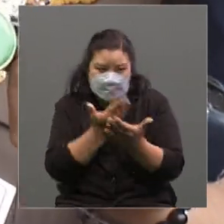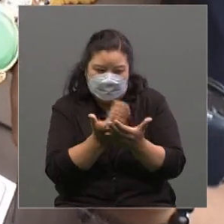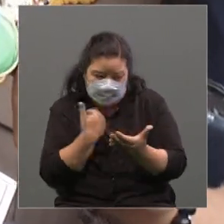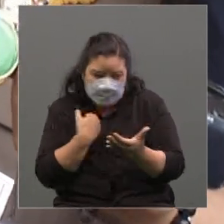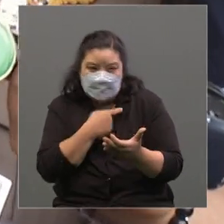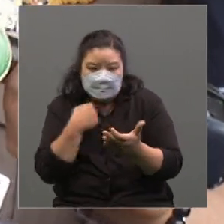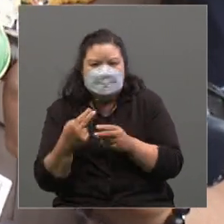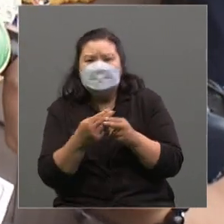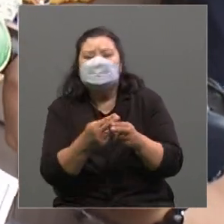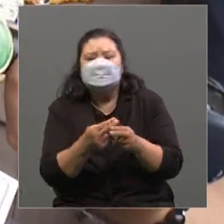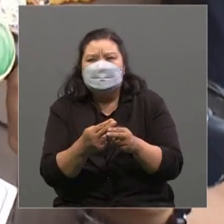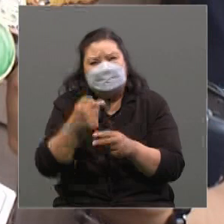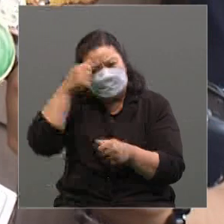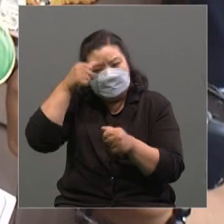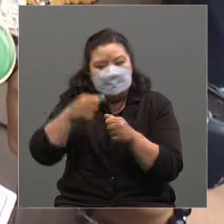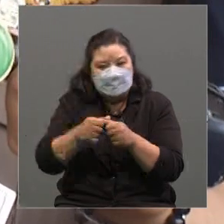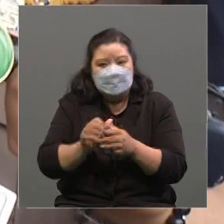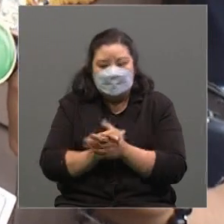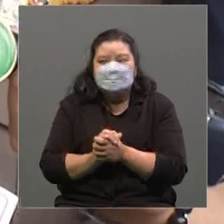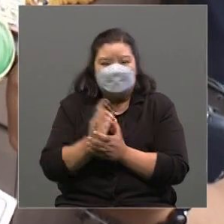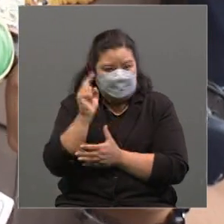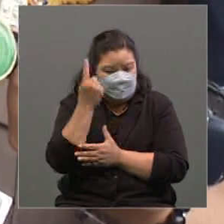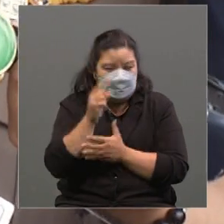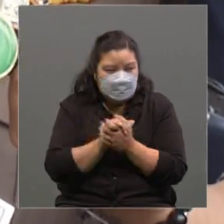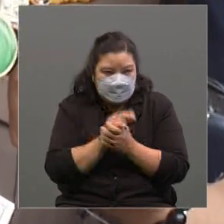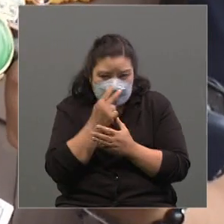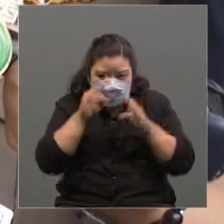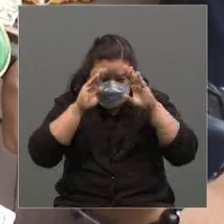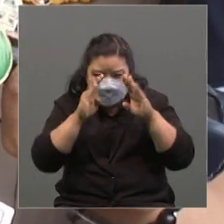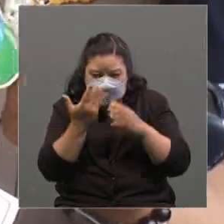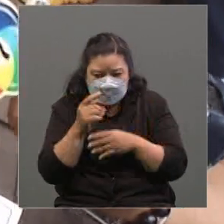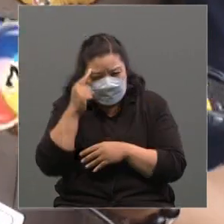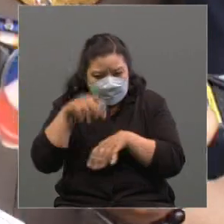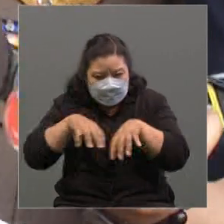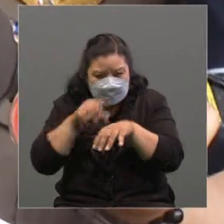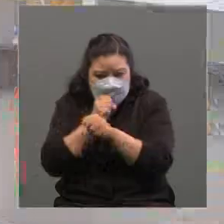ดี๋ยวบทเรียนนี้เราก็จะมาปรับแผนการทำงานให้มันเข้มข้นขึ้นต่อไปนะครับ